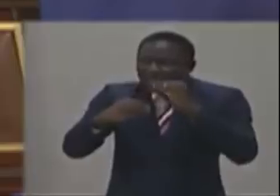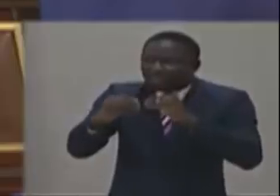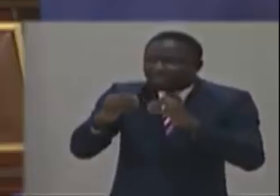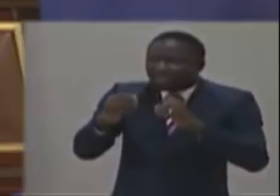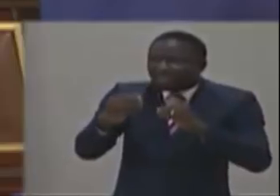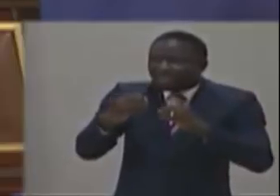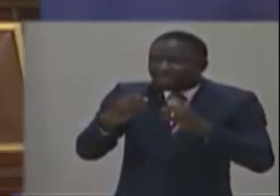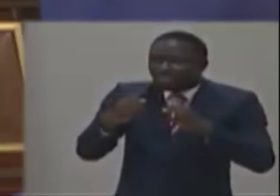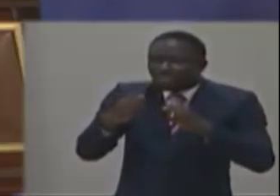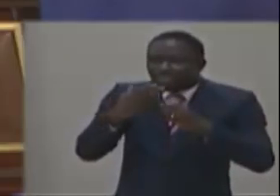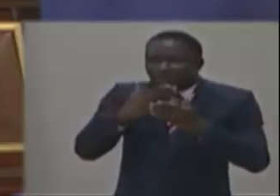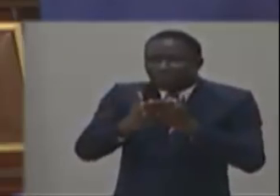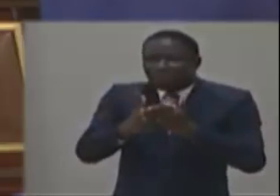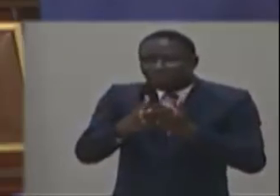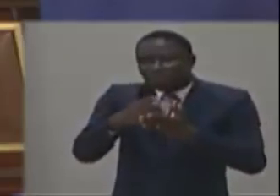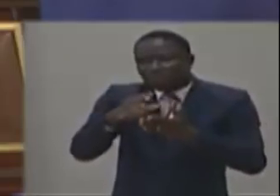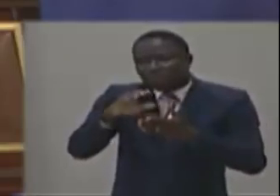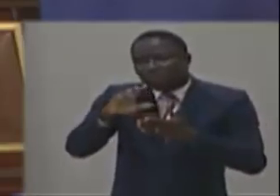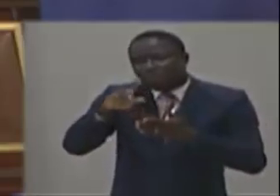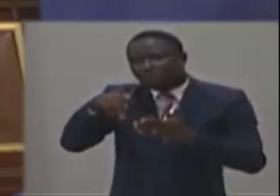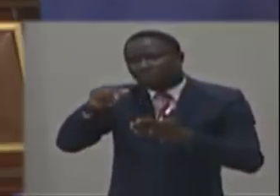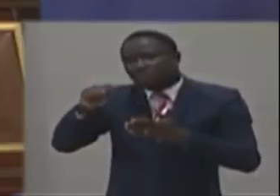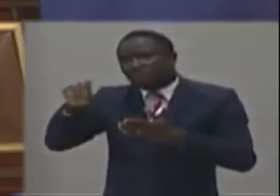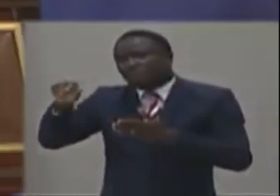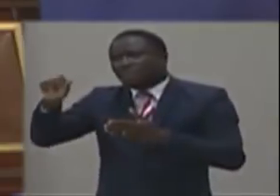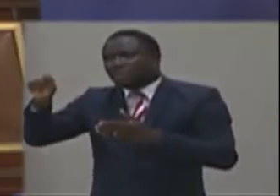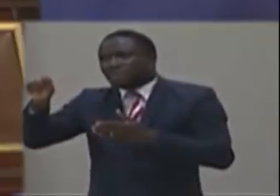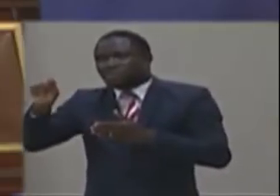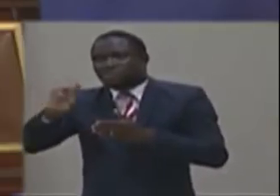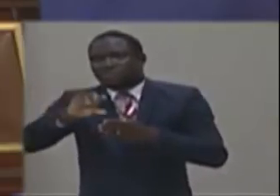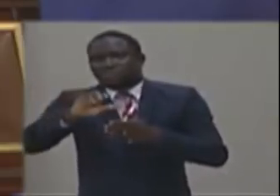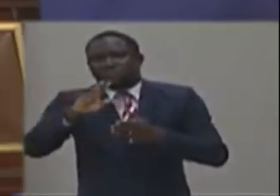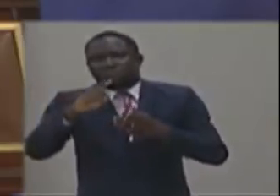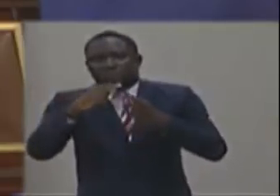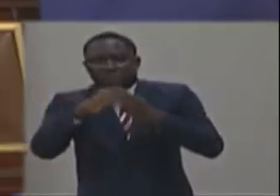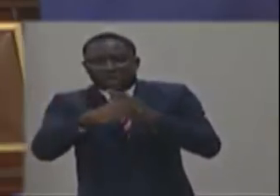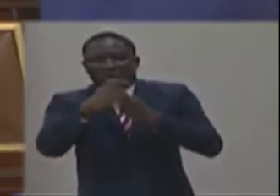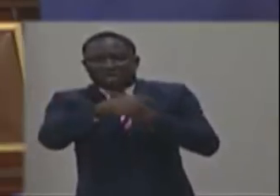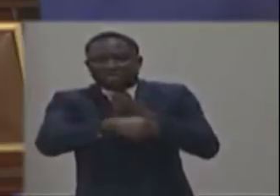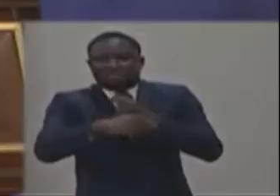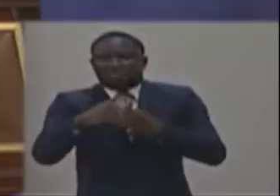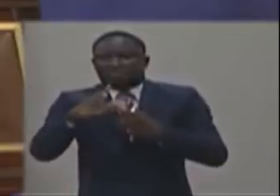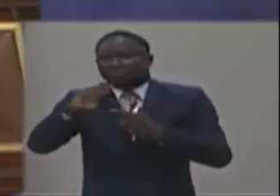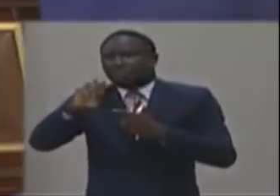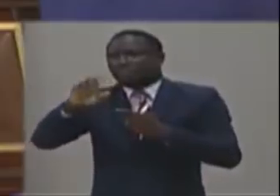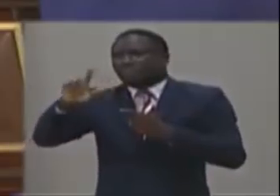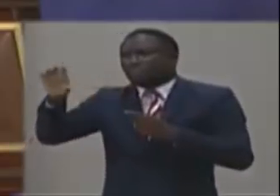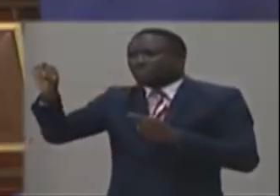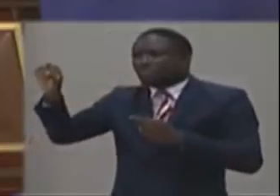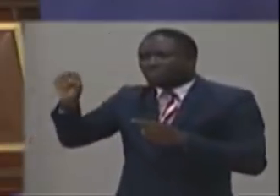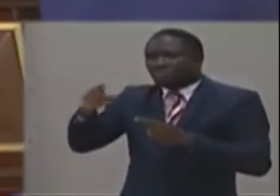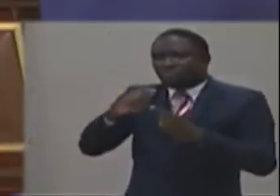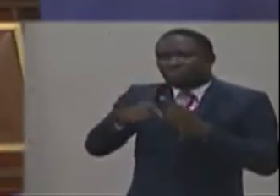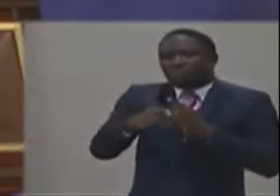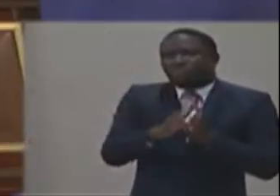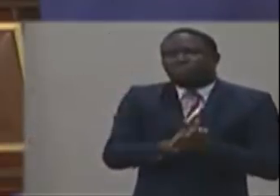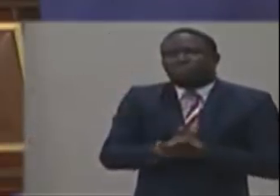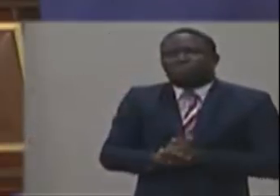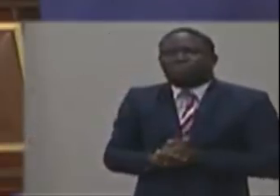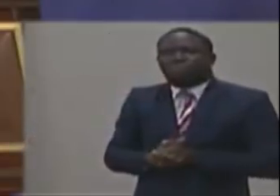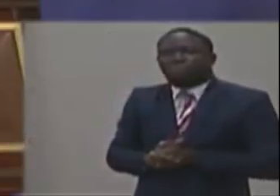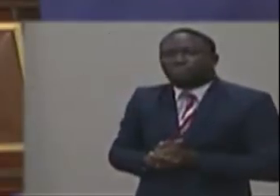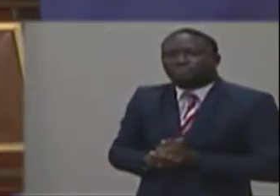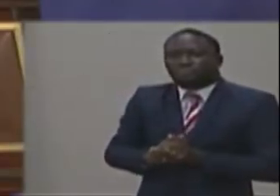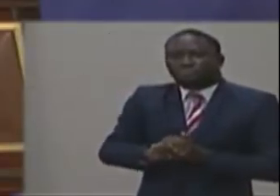tant coup, patate, joumou, zépina, kalalou, maïs, melon, pois inconnu qui aurait les pois